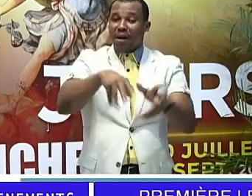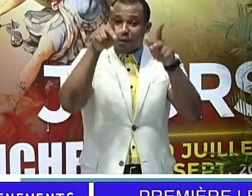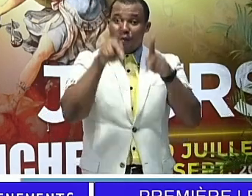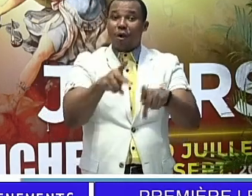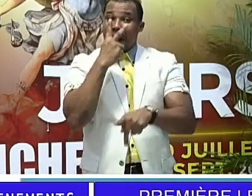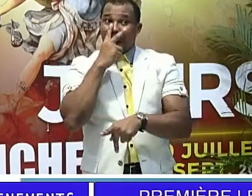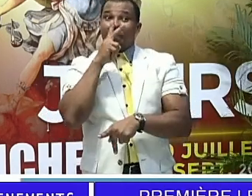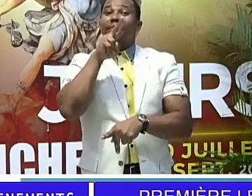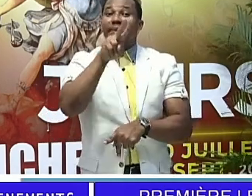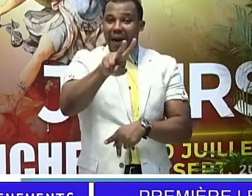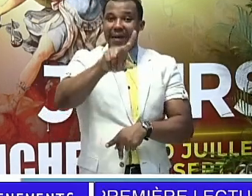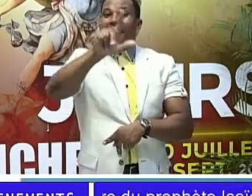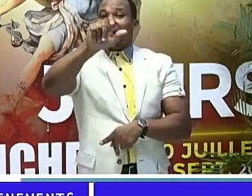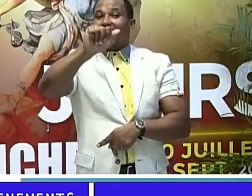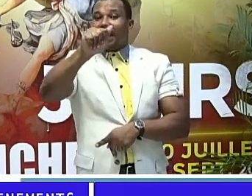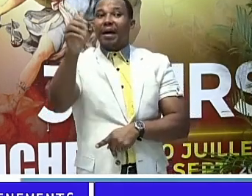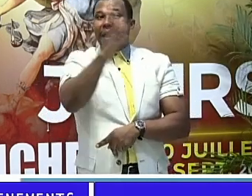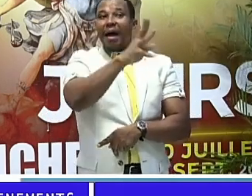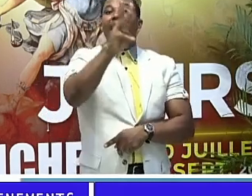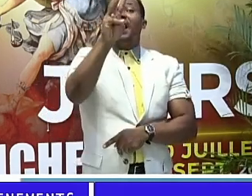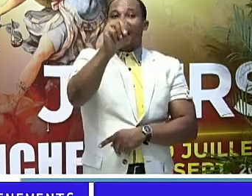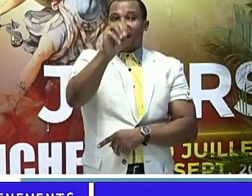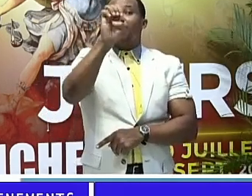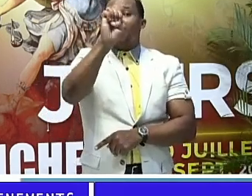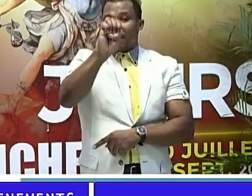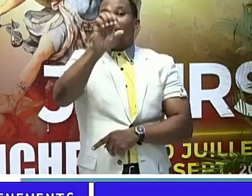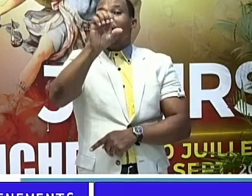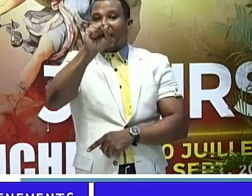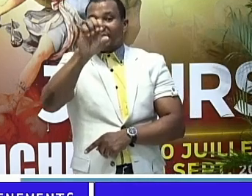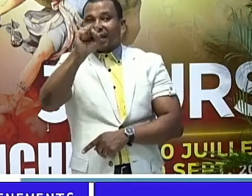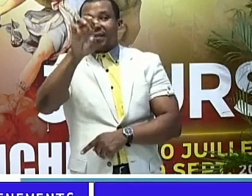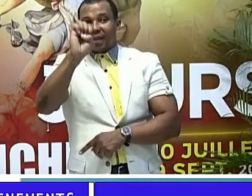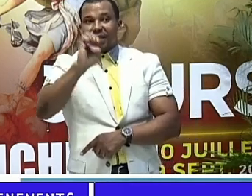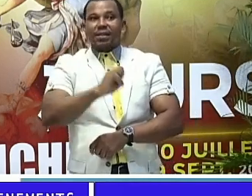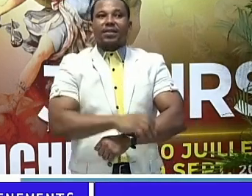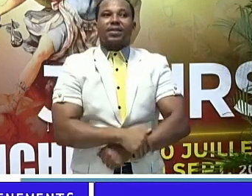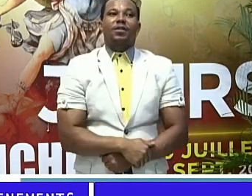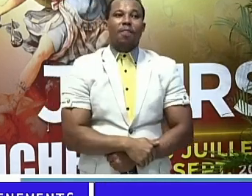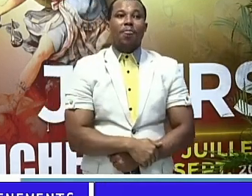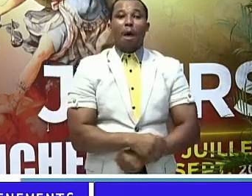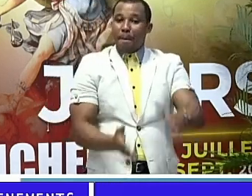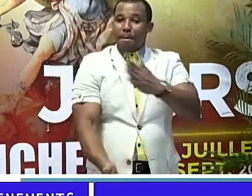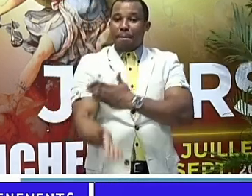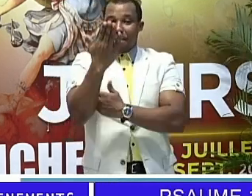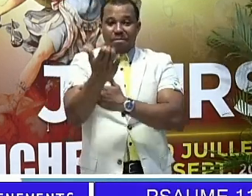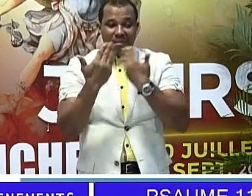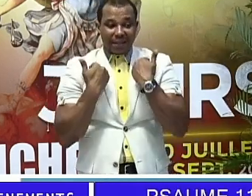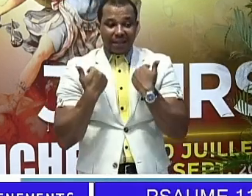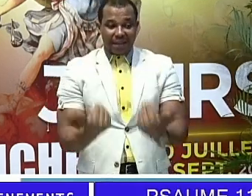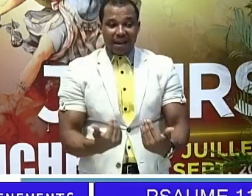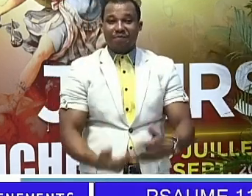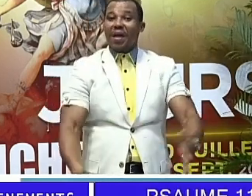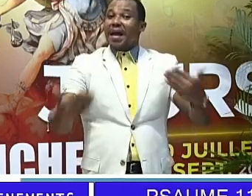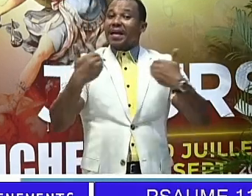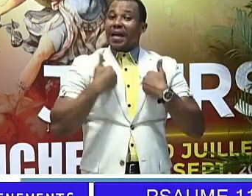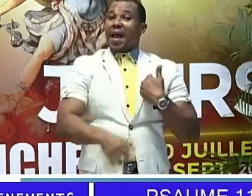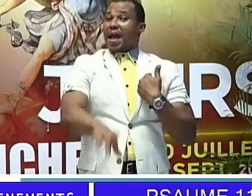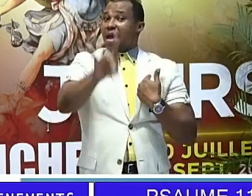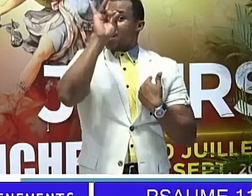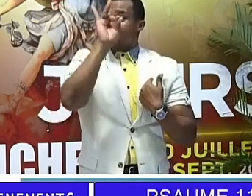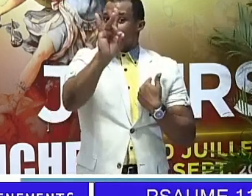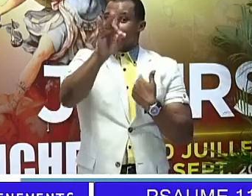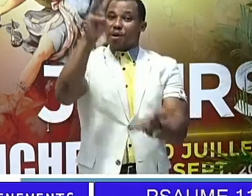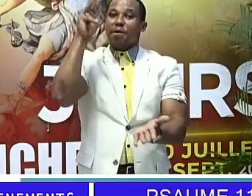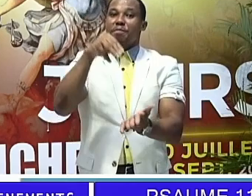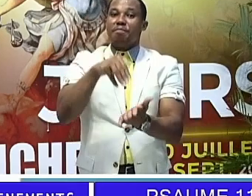qui en direct. Combien de monde? 8 000 monde qui suivent la messe la matin. Donc, tout